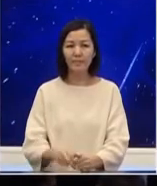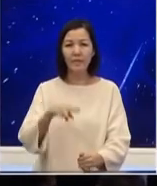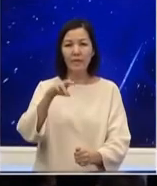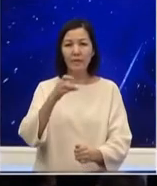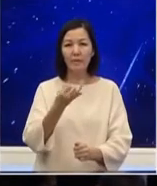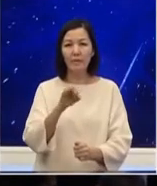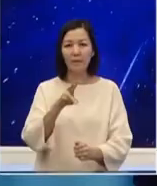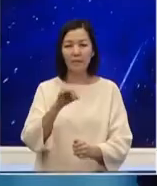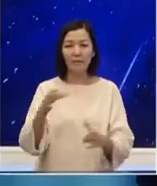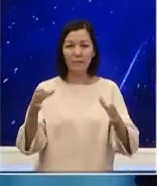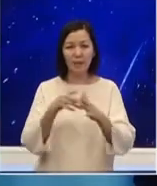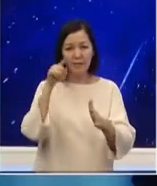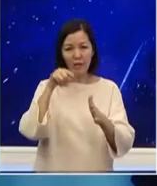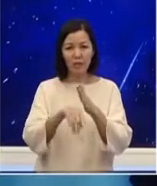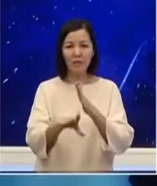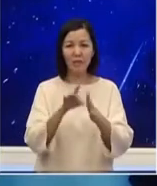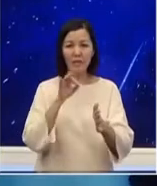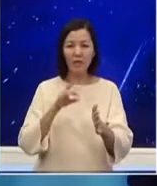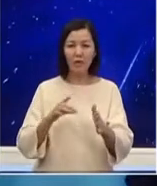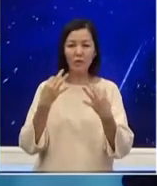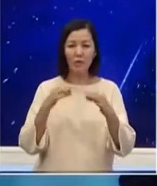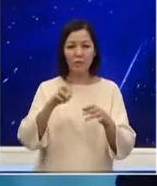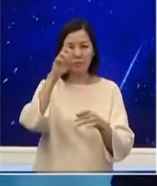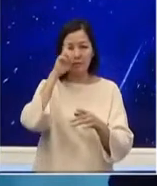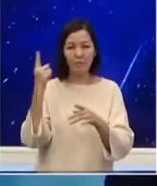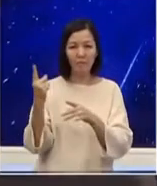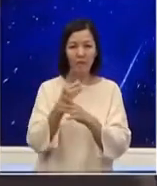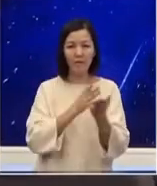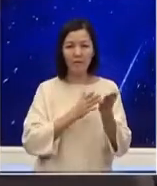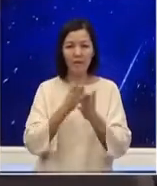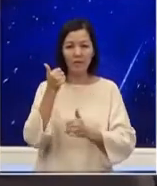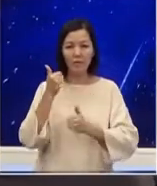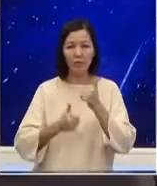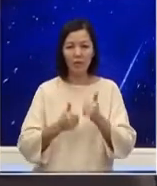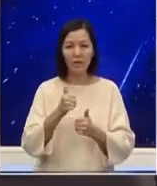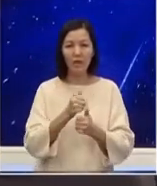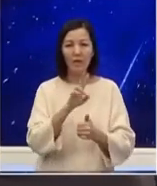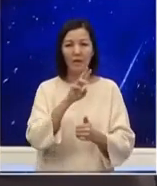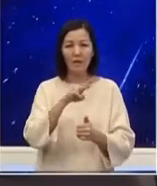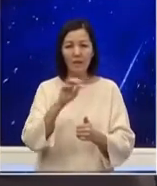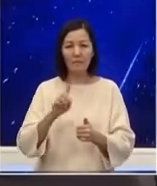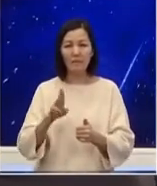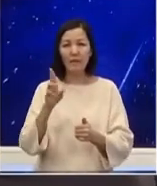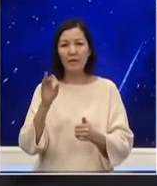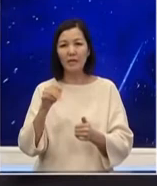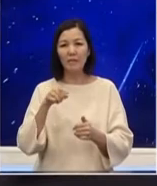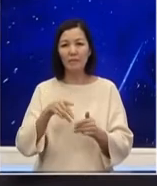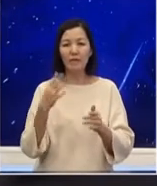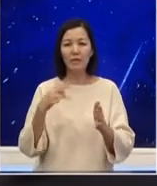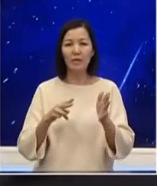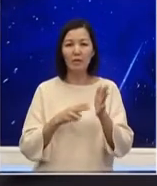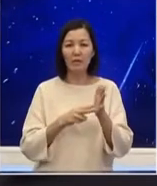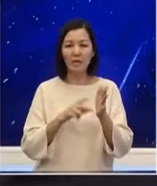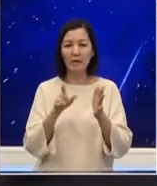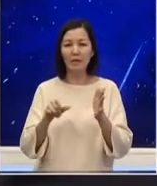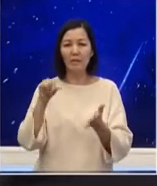Праймериз партия ішіндегі сайлау тәуелсіз ел тарихындағы алғашқы саяси дода. Тамыз қараша аралығында өткен бәсекеде 1047 жетісулық